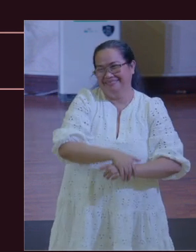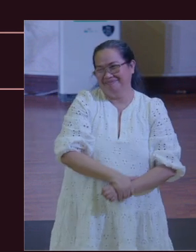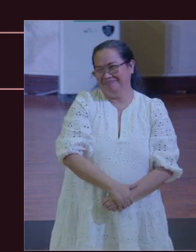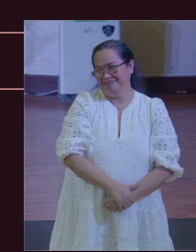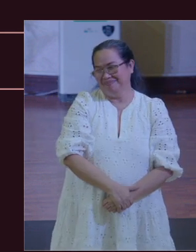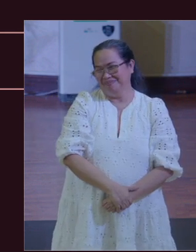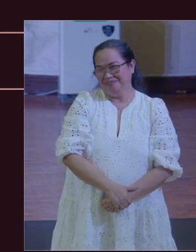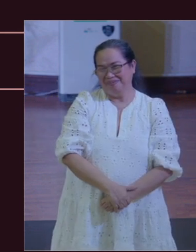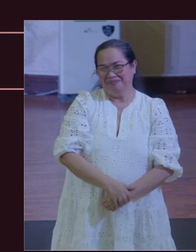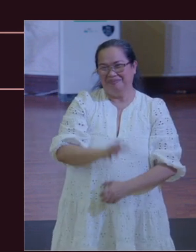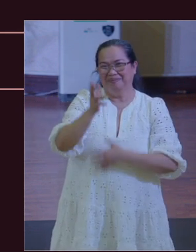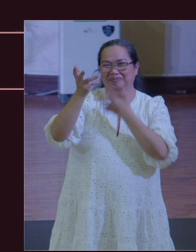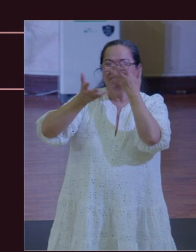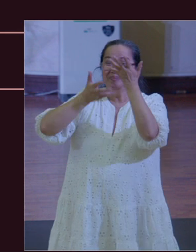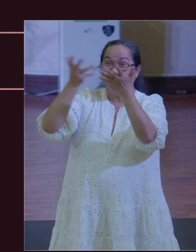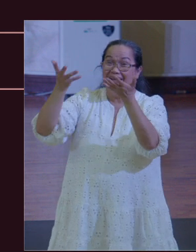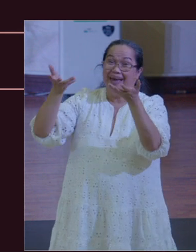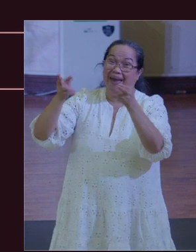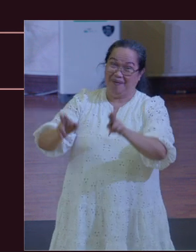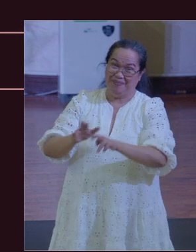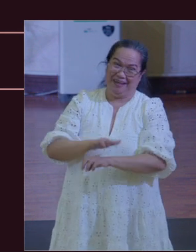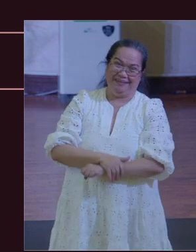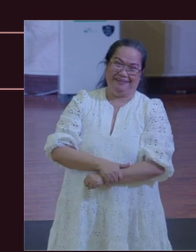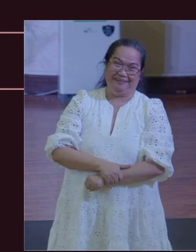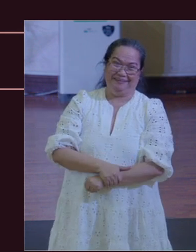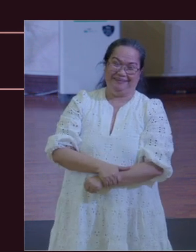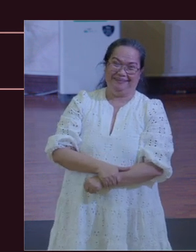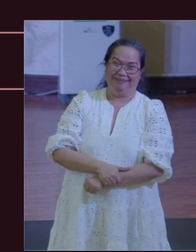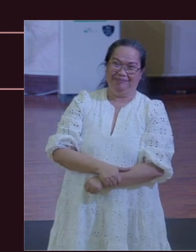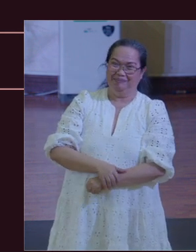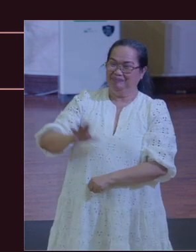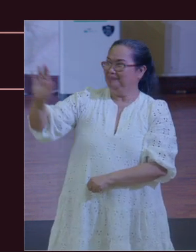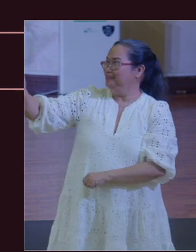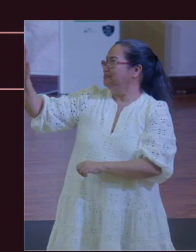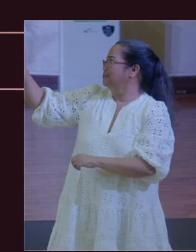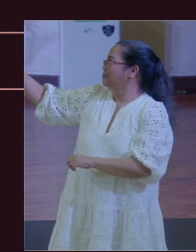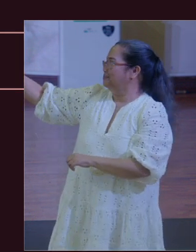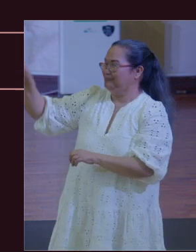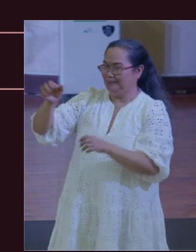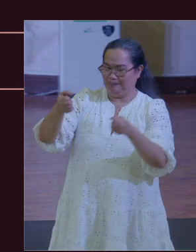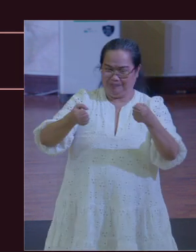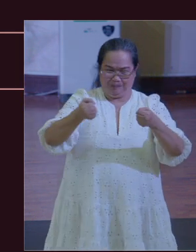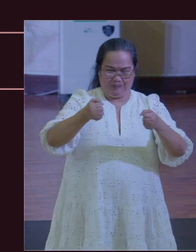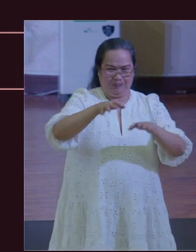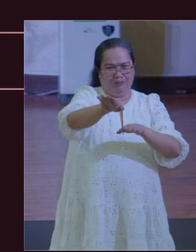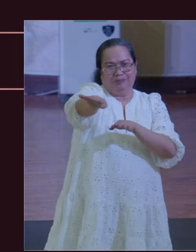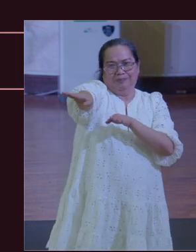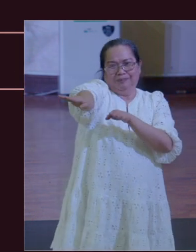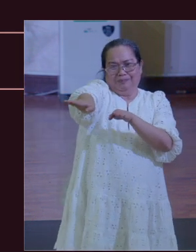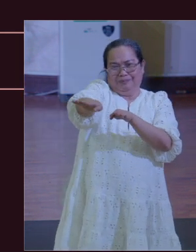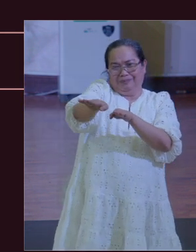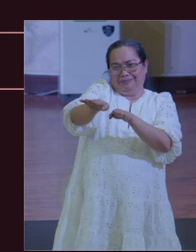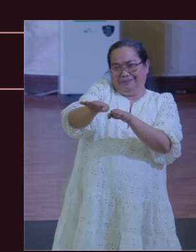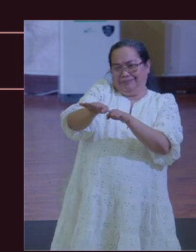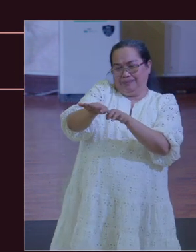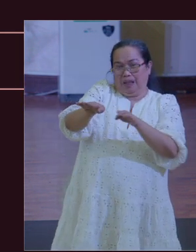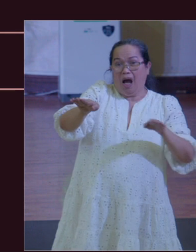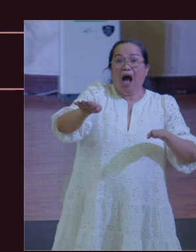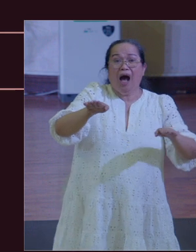Ako magko-confess. Nangyari po sa akin kasi yan eh. Talagang paatras na akong ganun.